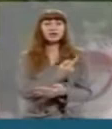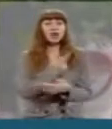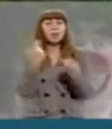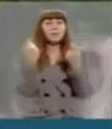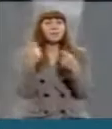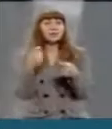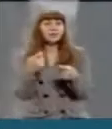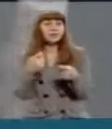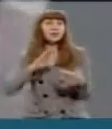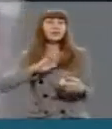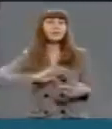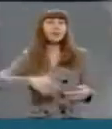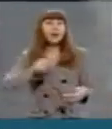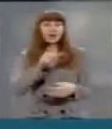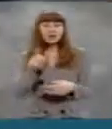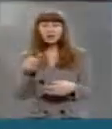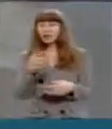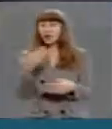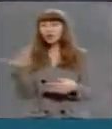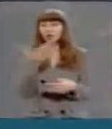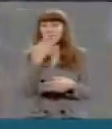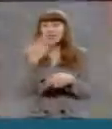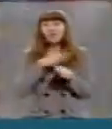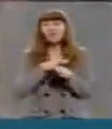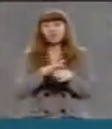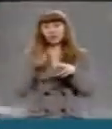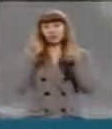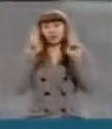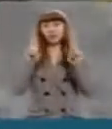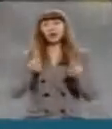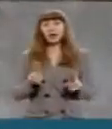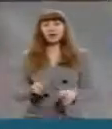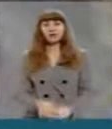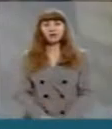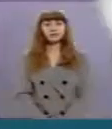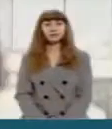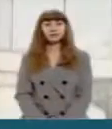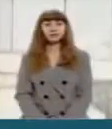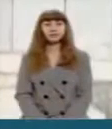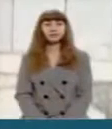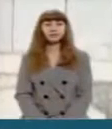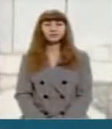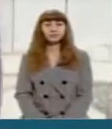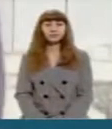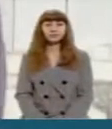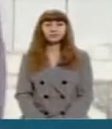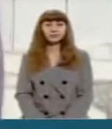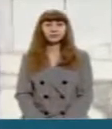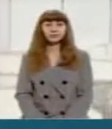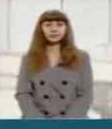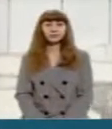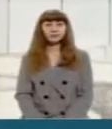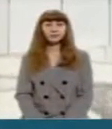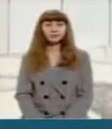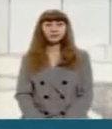тыйым салынды. Азық-түлік дүкендермен дәріханалардан басқа сауда орындарының жұмыс істеуіне шектеу қойылды. Мы действуем в рамках